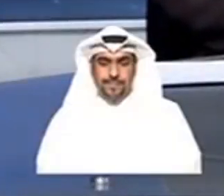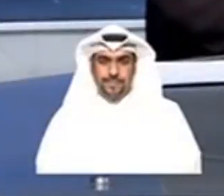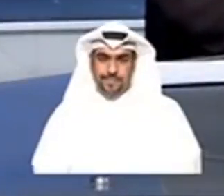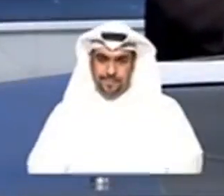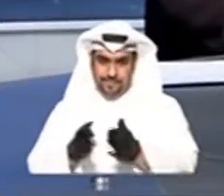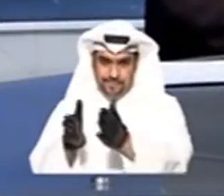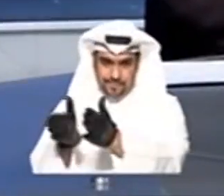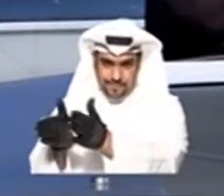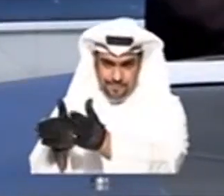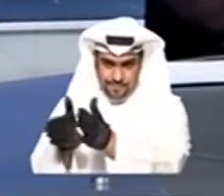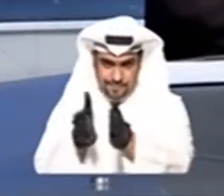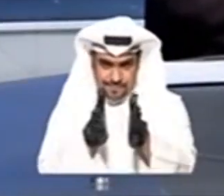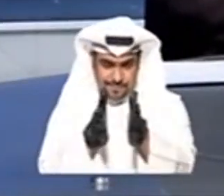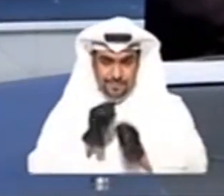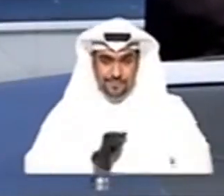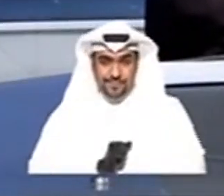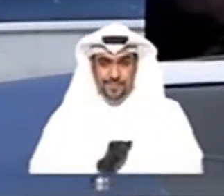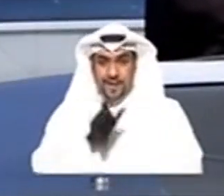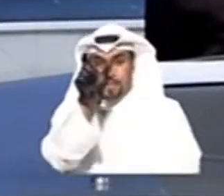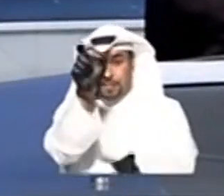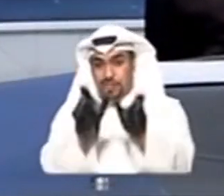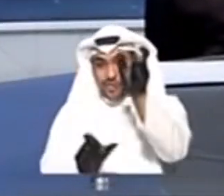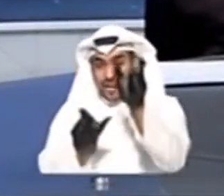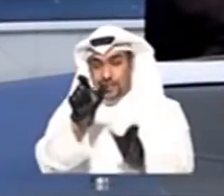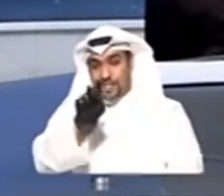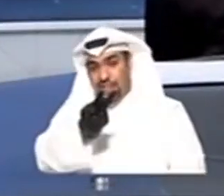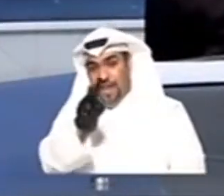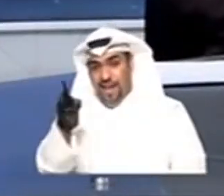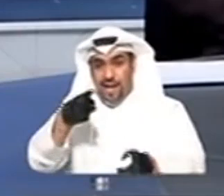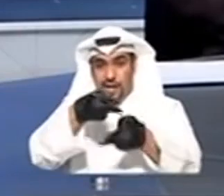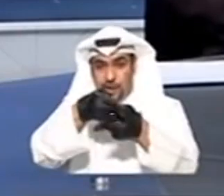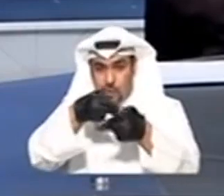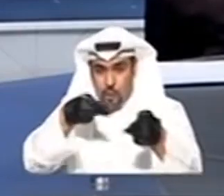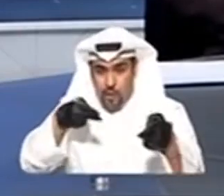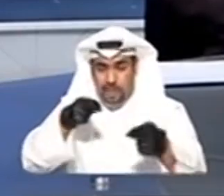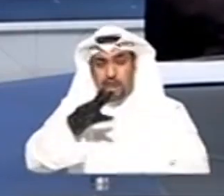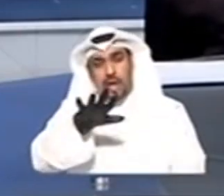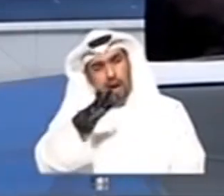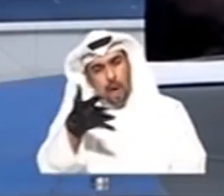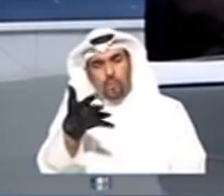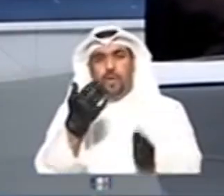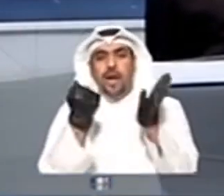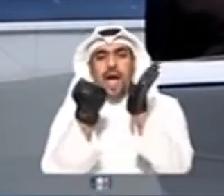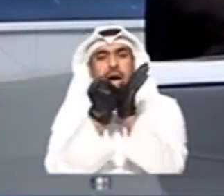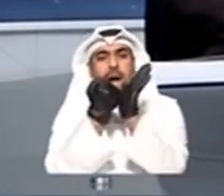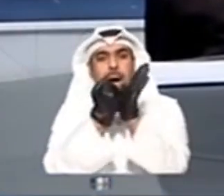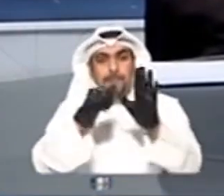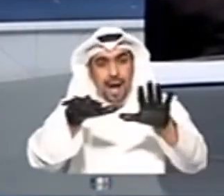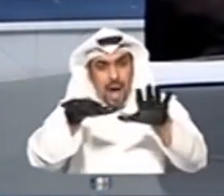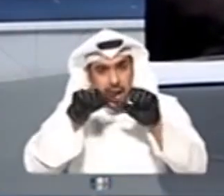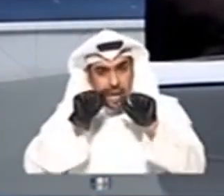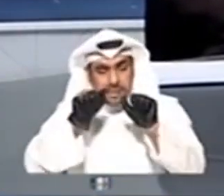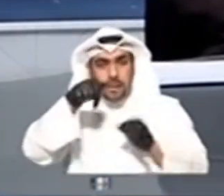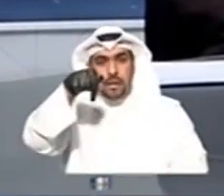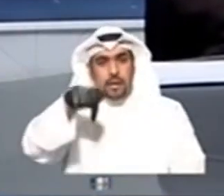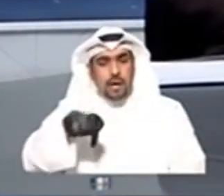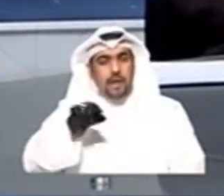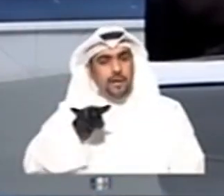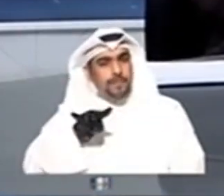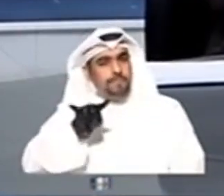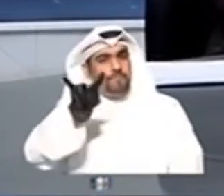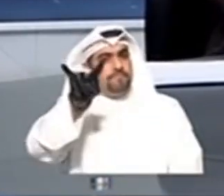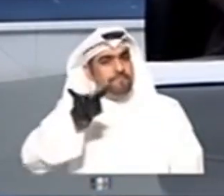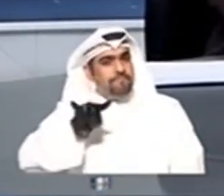تتواصل رحلات المغادرين من المقيمين ومن هم مخالفي قانون الإقامة في البلاد عبر مطار الكويت